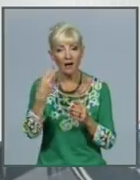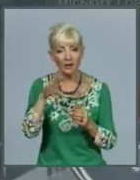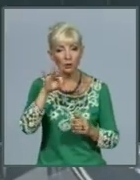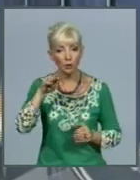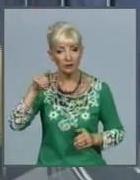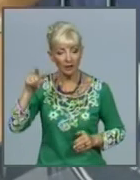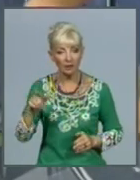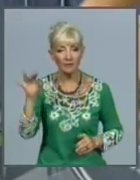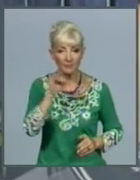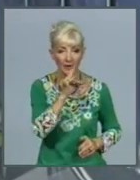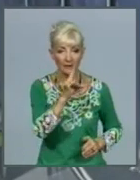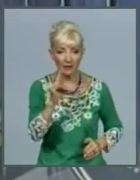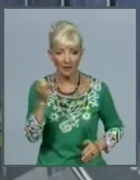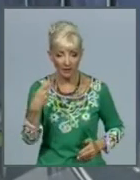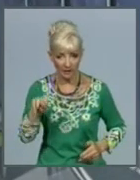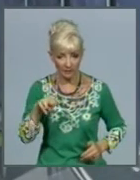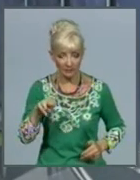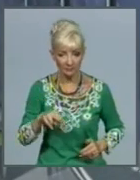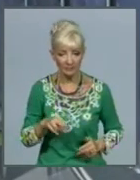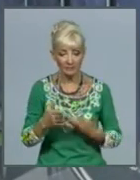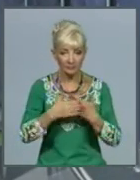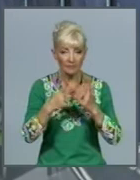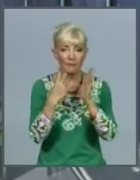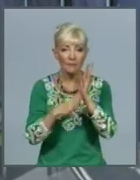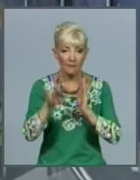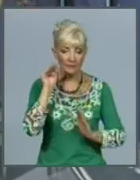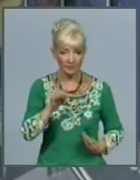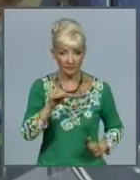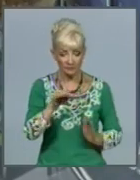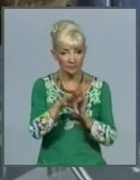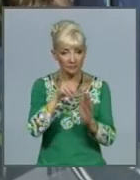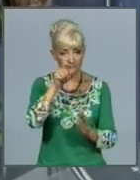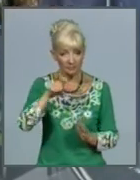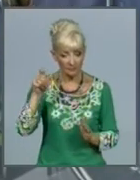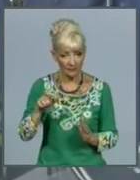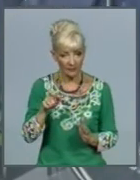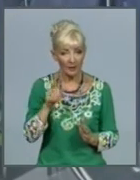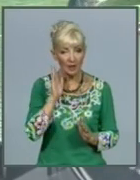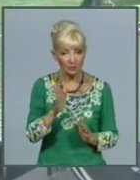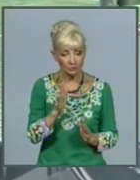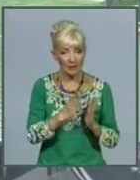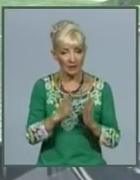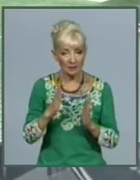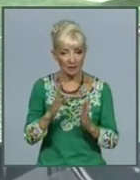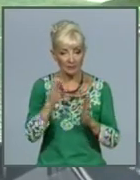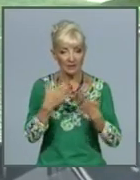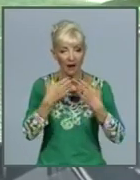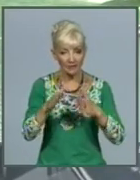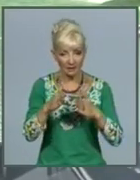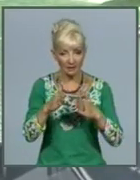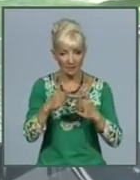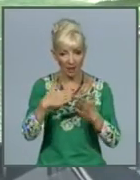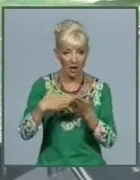райрад. Понад 90 тисяч виборців – пропорційна система з відкритими партійними списками. Так обиратимуть